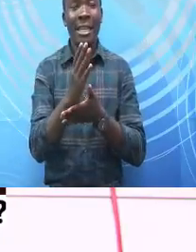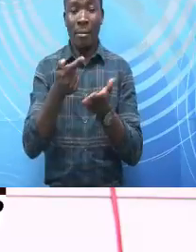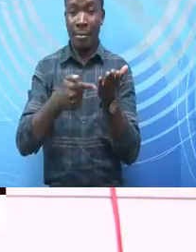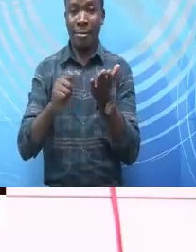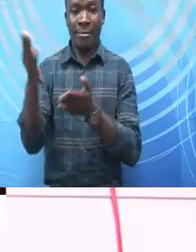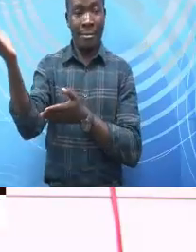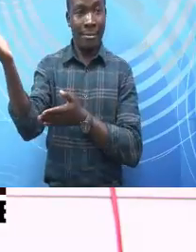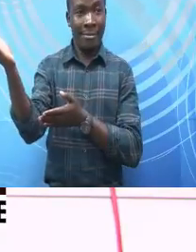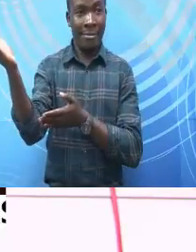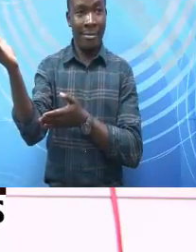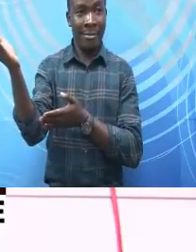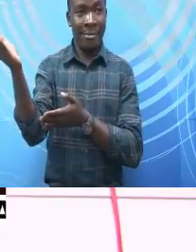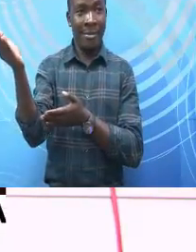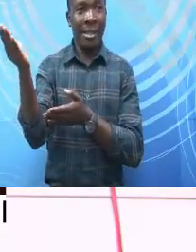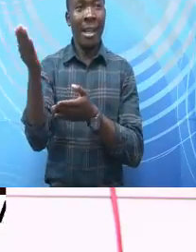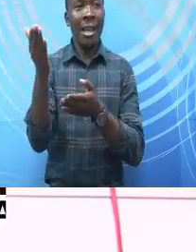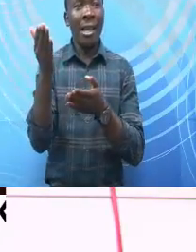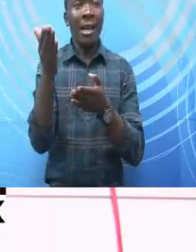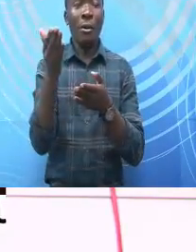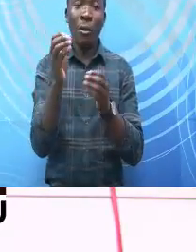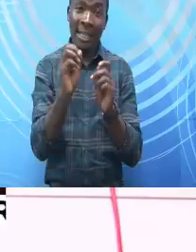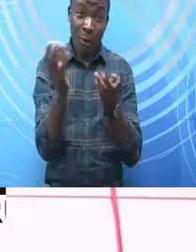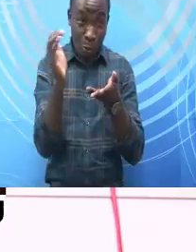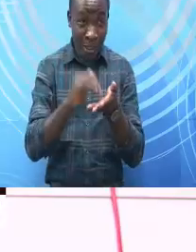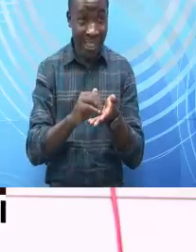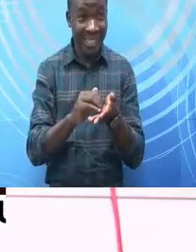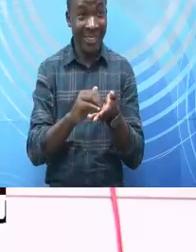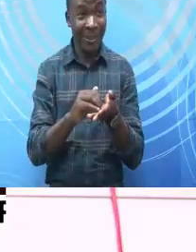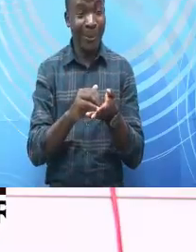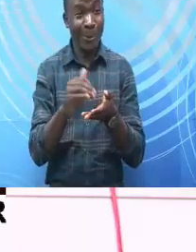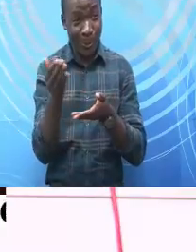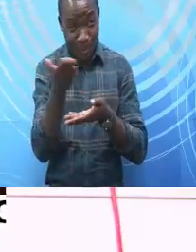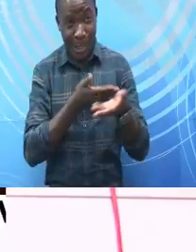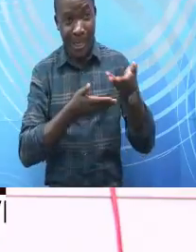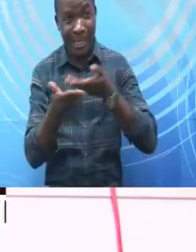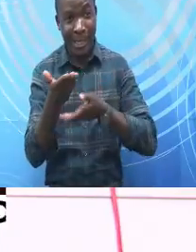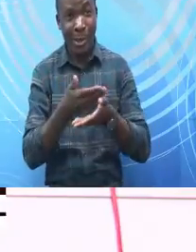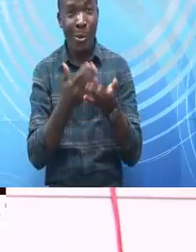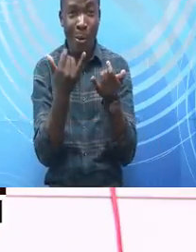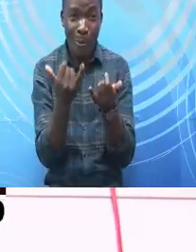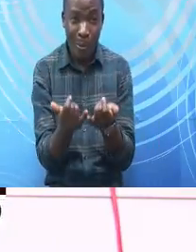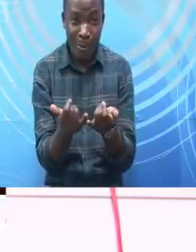hari Trésor Ntwari. Aha, tugaruke rero muri studio Bob.